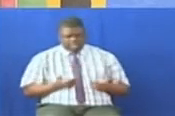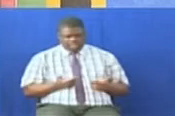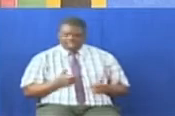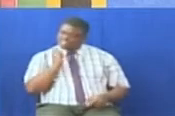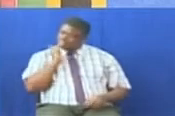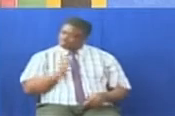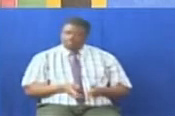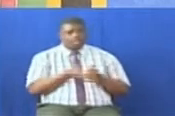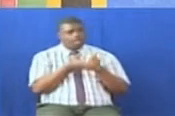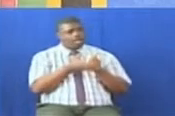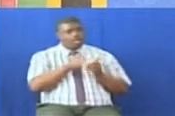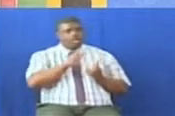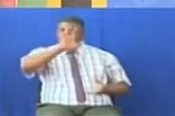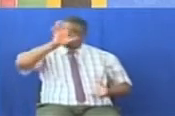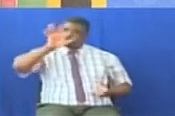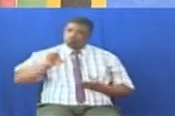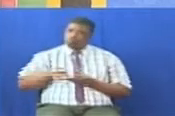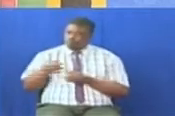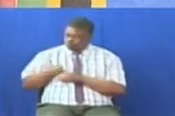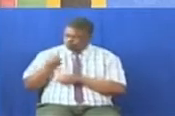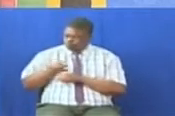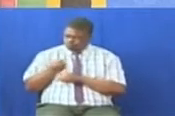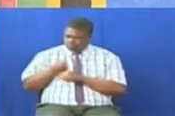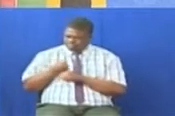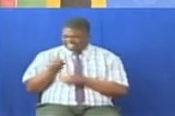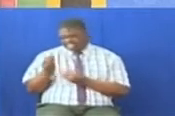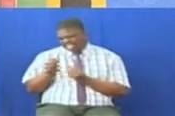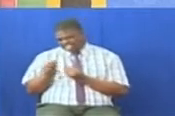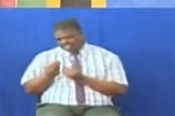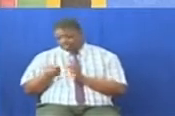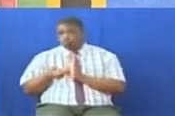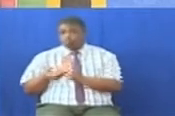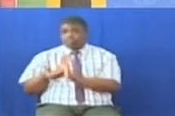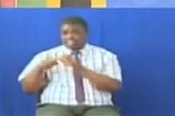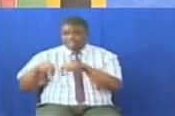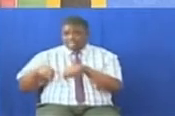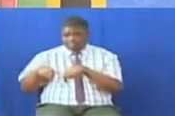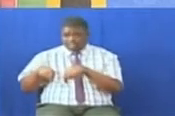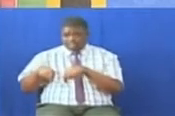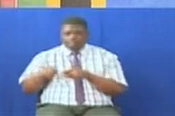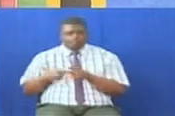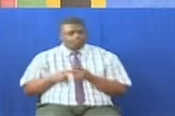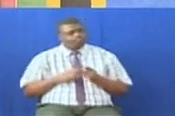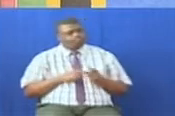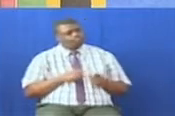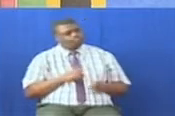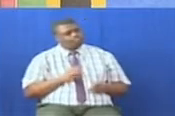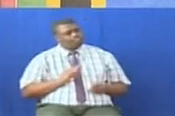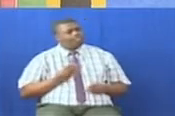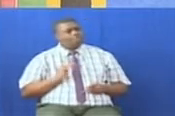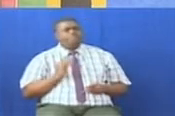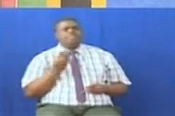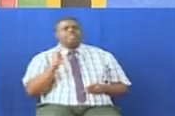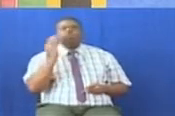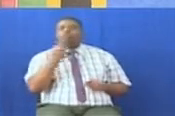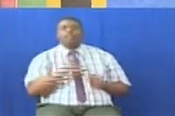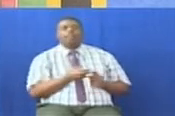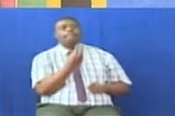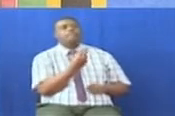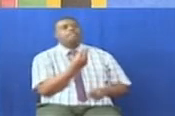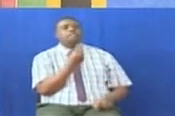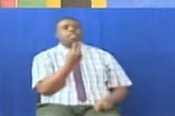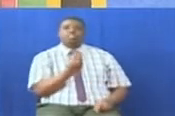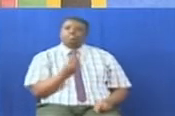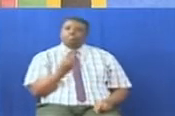yote ya shughuli hizi chache nilizozichambua na kuainisha kwa mujibu wa ripoti ya CAG kwamba kuna shilingi bilioni